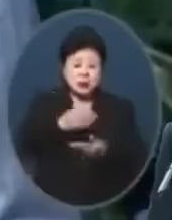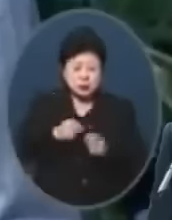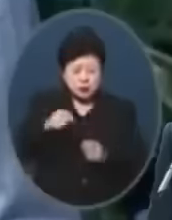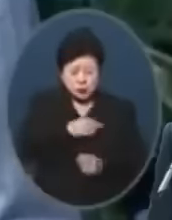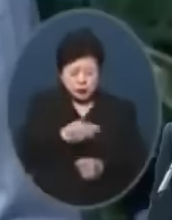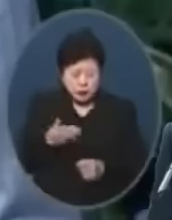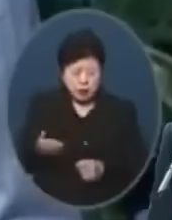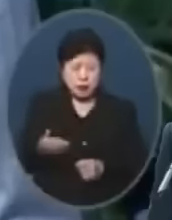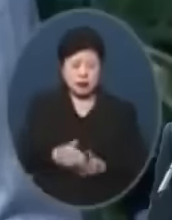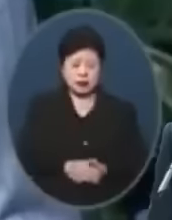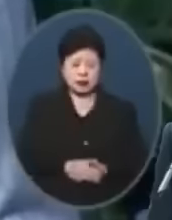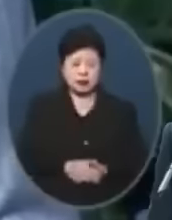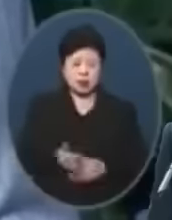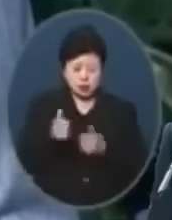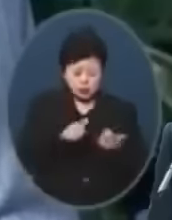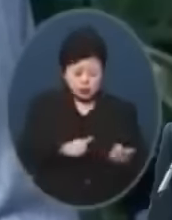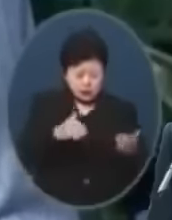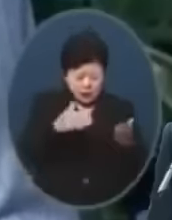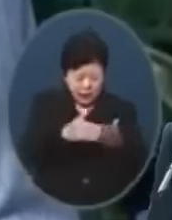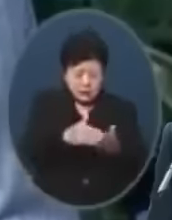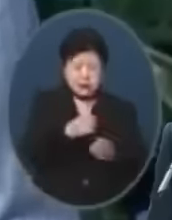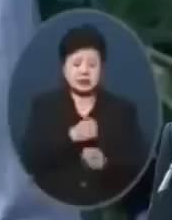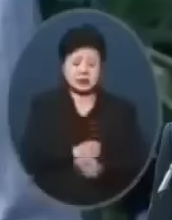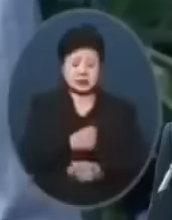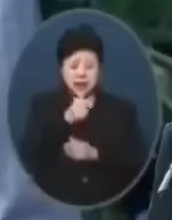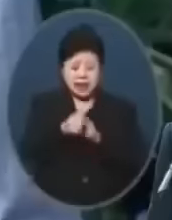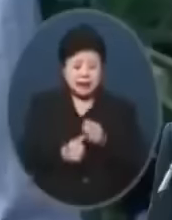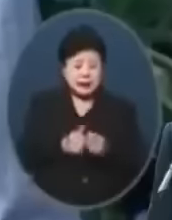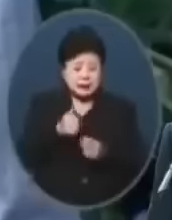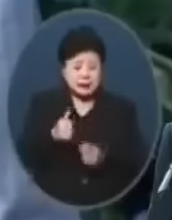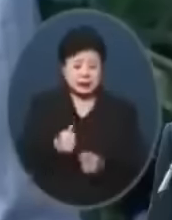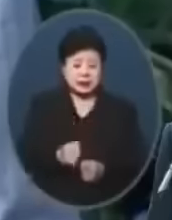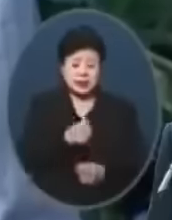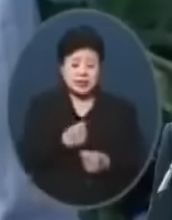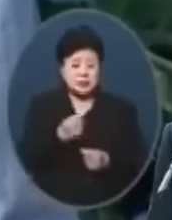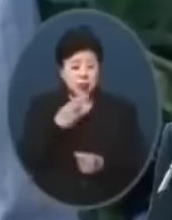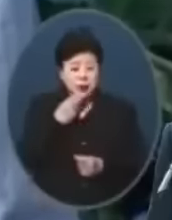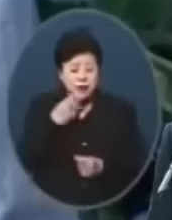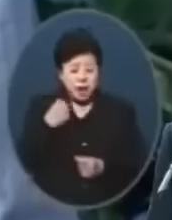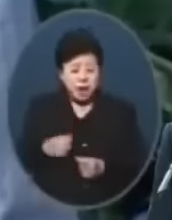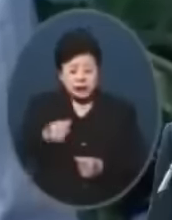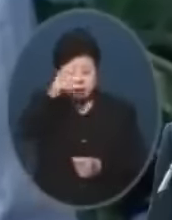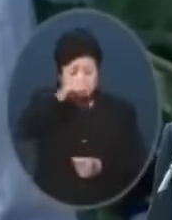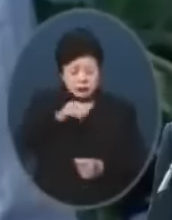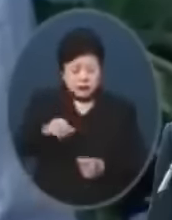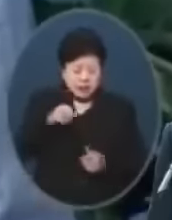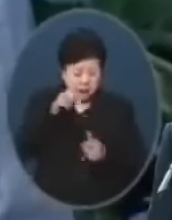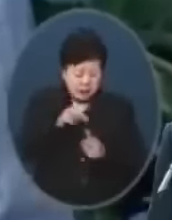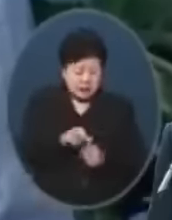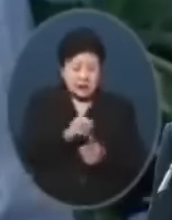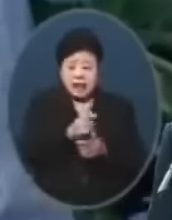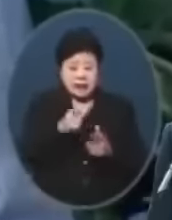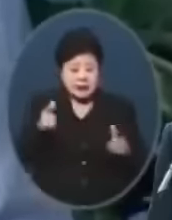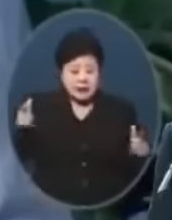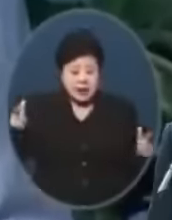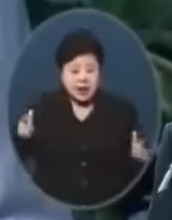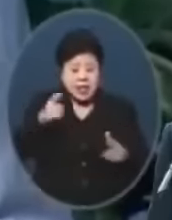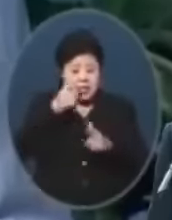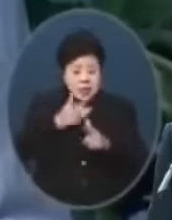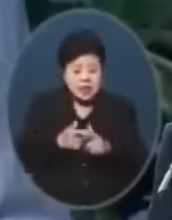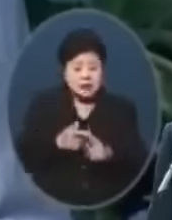흘려 죽게 하신 것입니다. 하나님이 힘이 없어 그 아들을 십자가에 내놓은 것이 아닙니다. 예수님께서